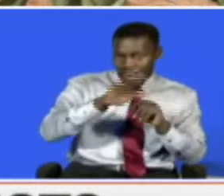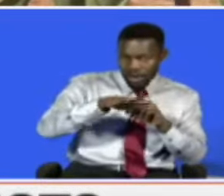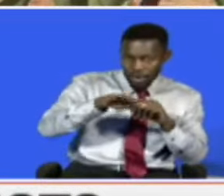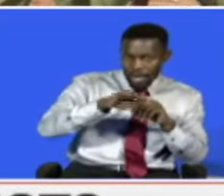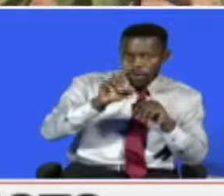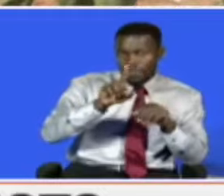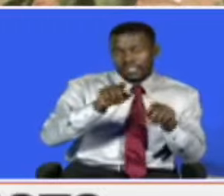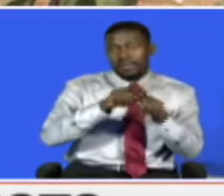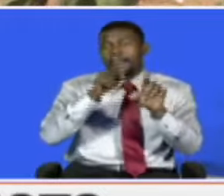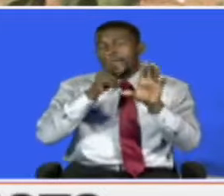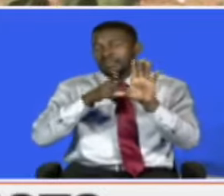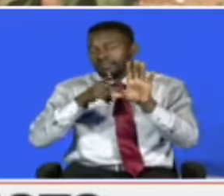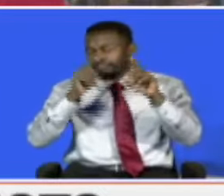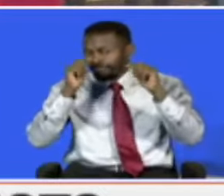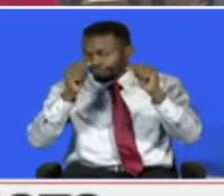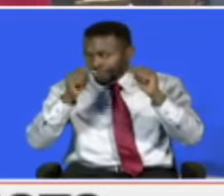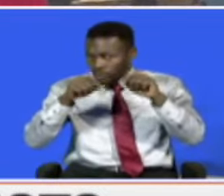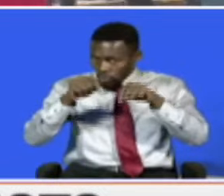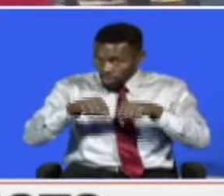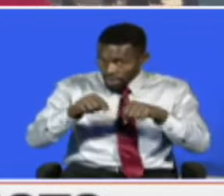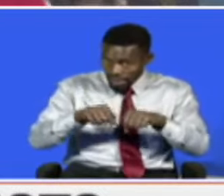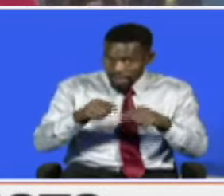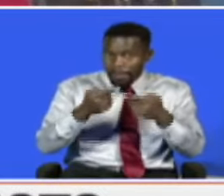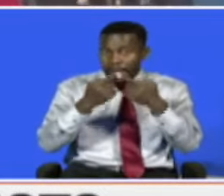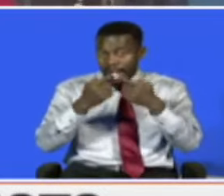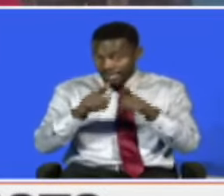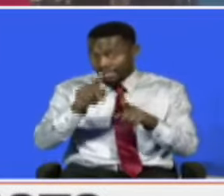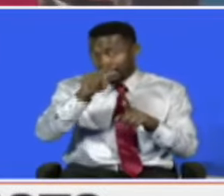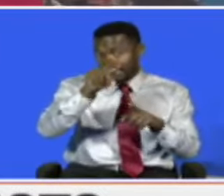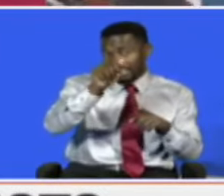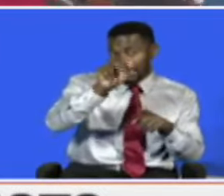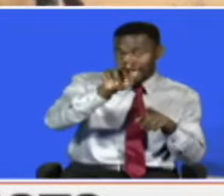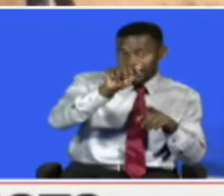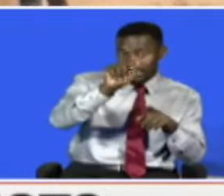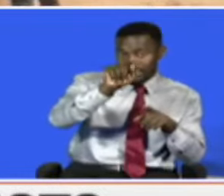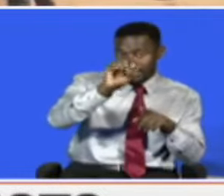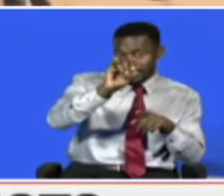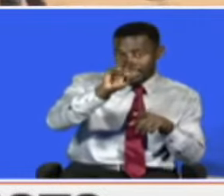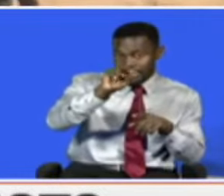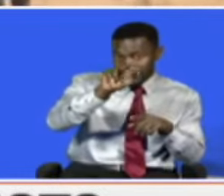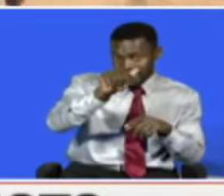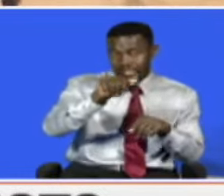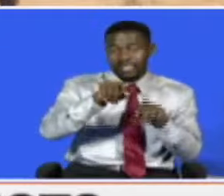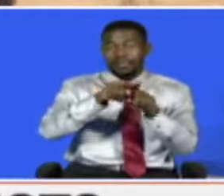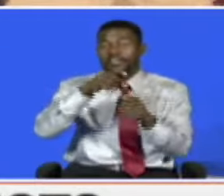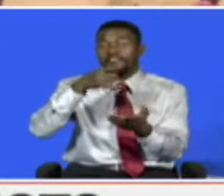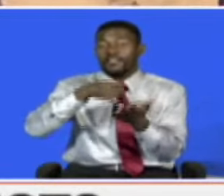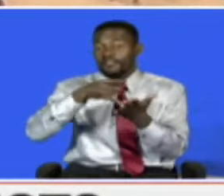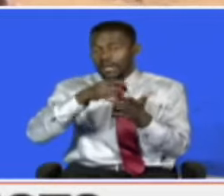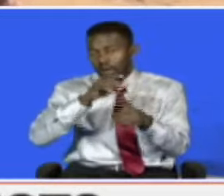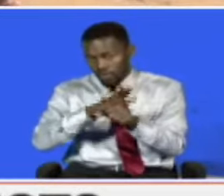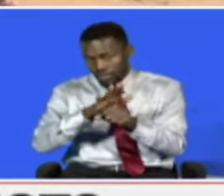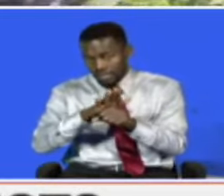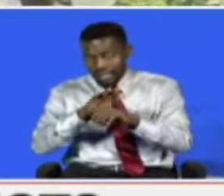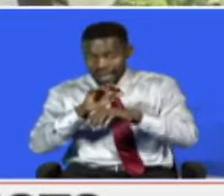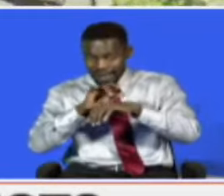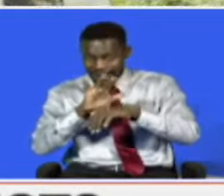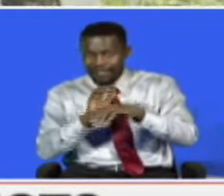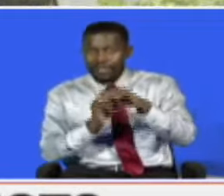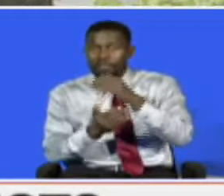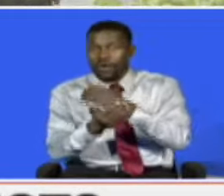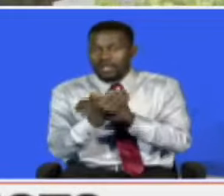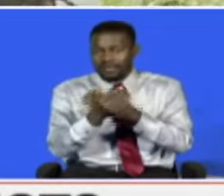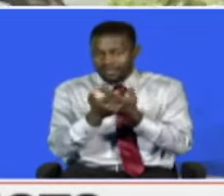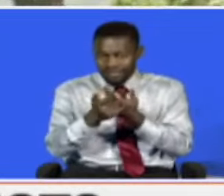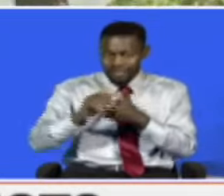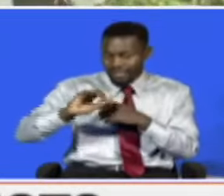kwa maandamano ya siku ya Jumanne, wakazi wa Karatina hawakuachwa nyuma. Saa za asubuhi, mji wa Karatina ulikuwa